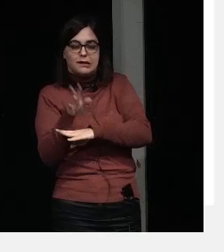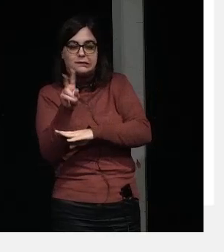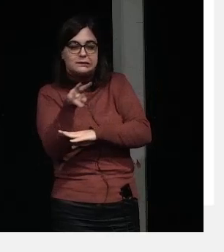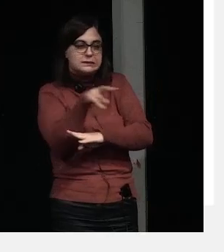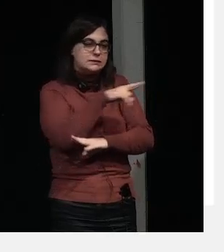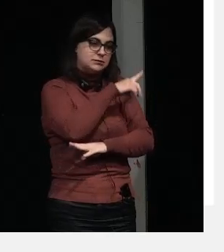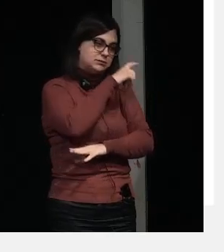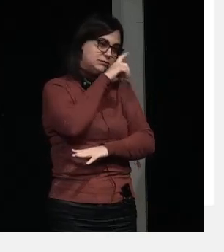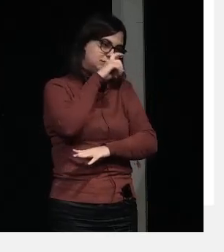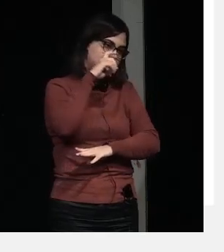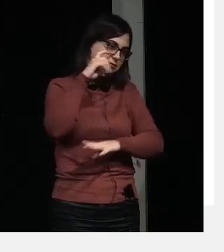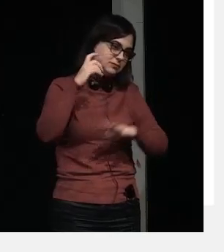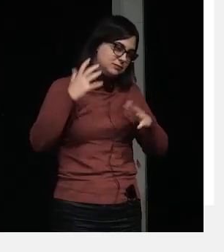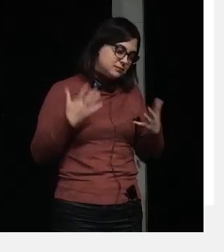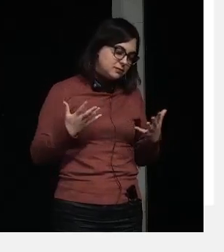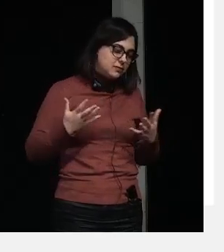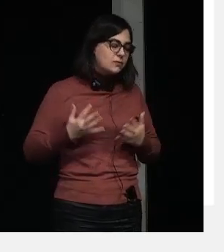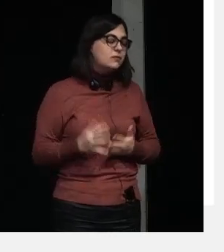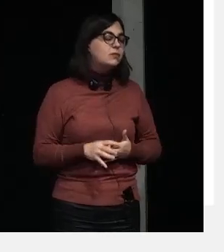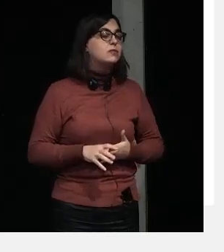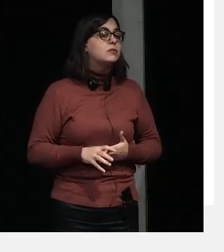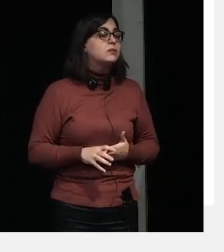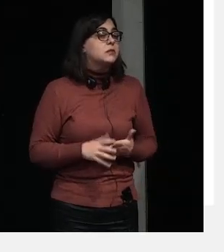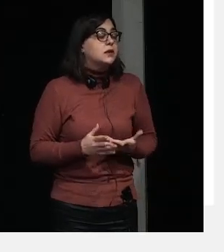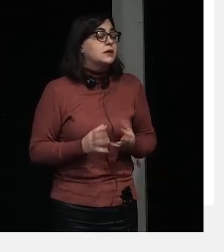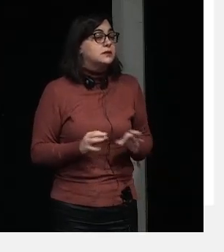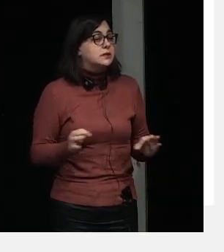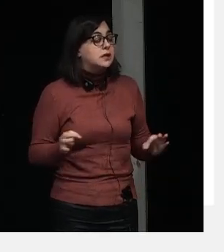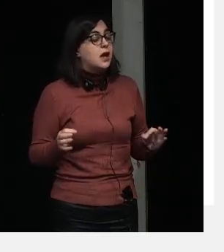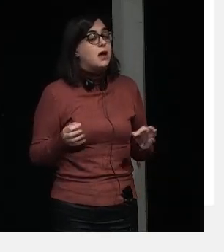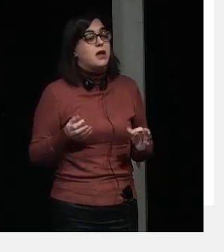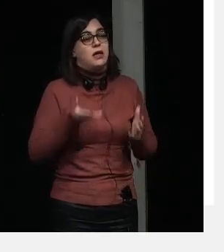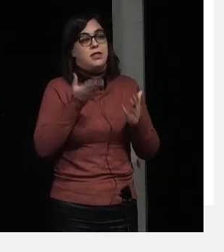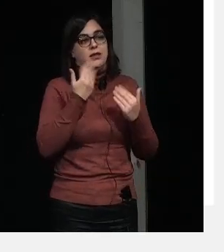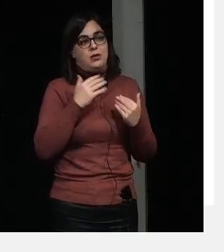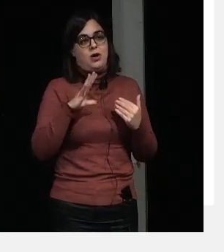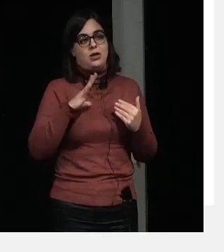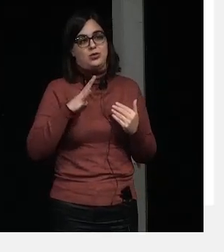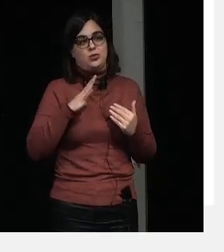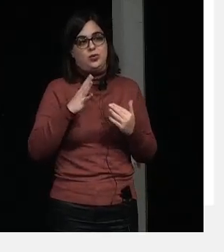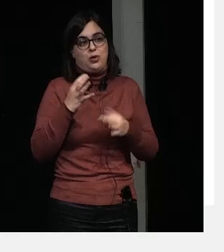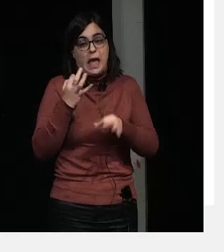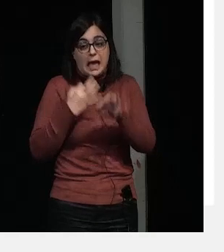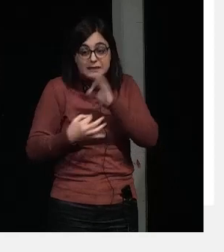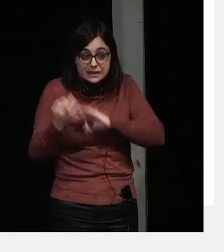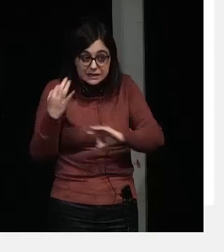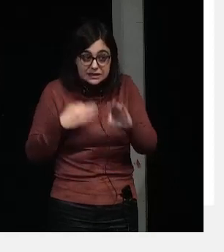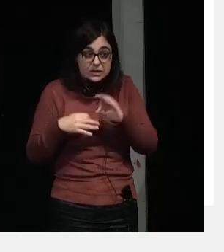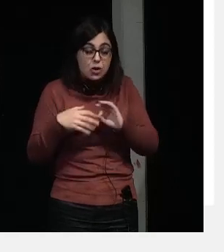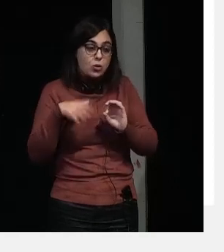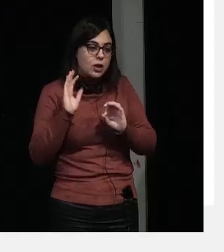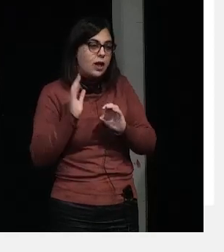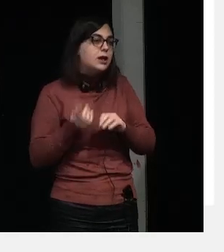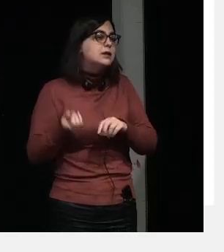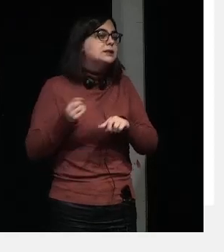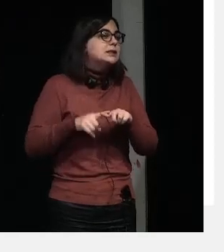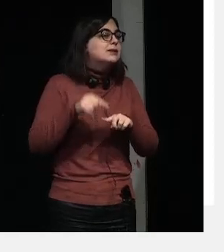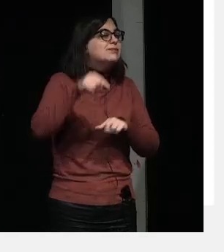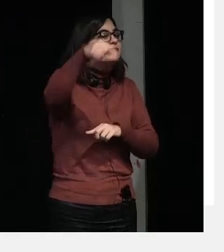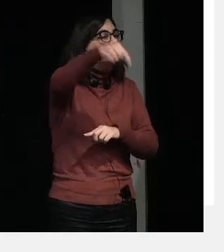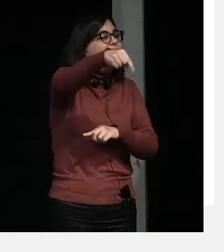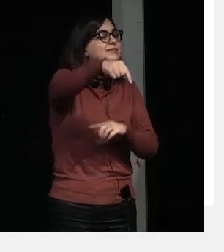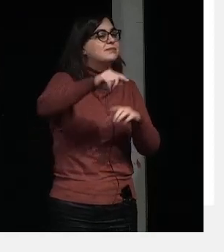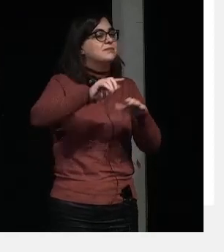εκεί. Γιατί και δεν έχω άνθρωπο να μου τα εξηγήσει και δεν υπάρχει και κάποιος που να μπορεί να μου